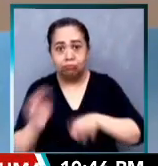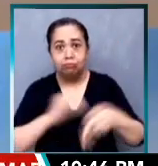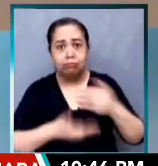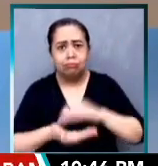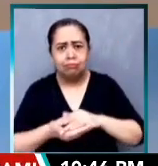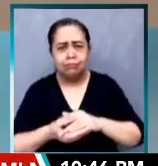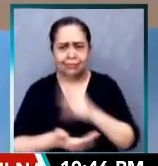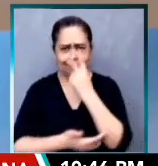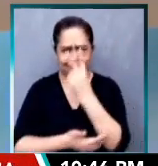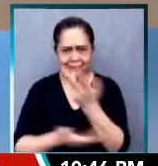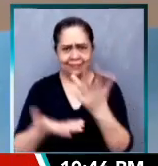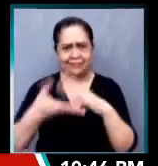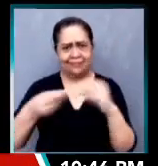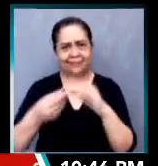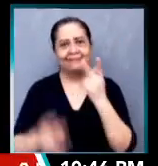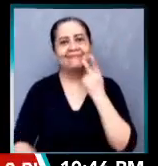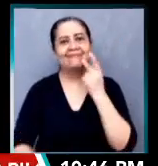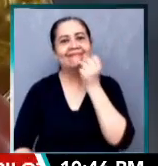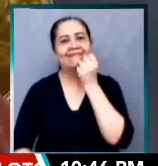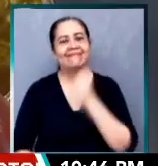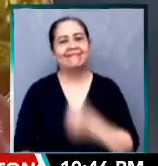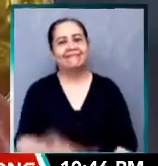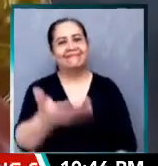ni Katrina Son.